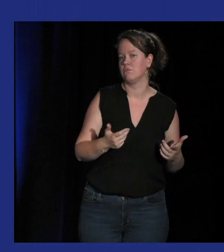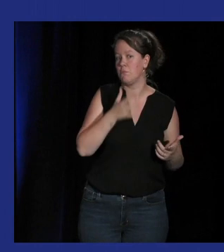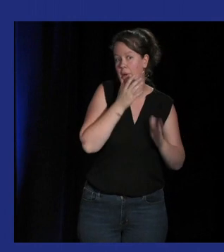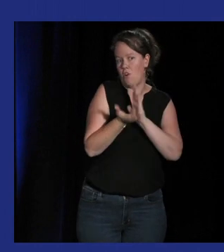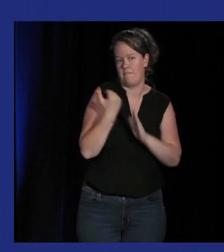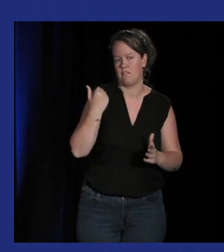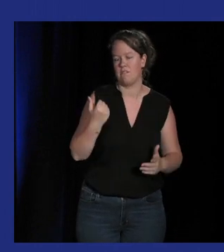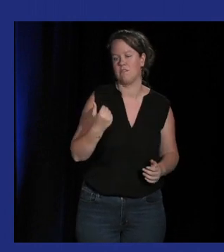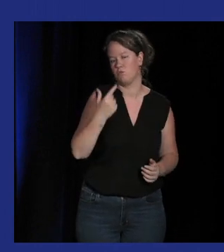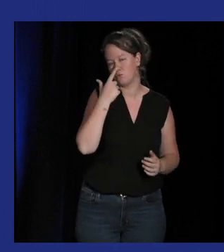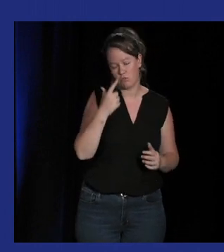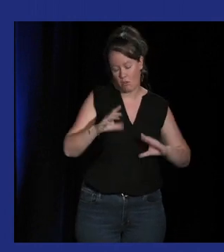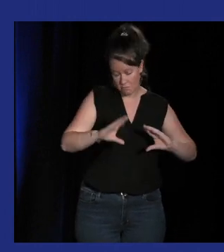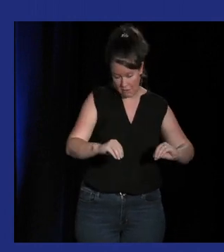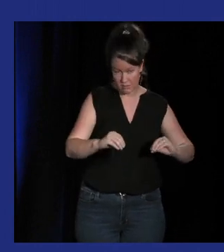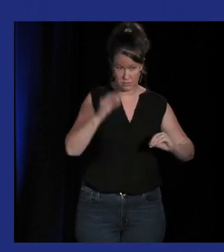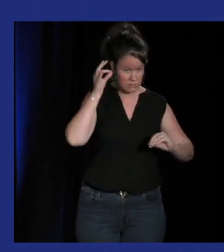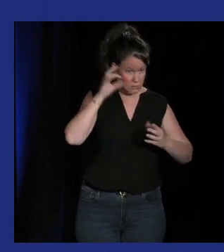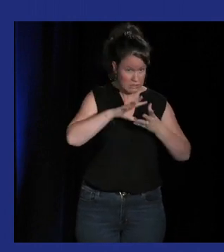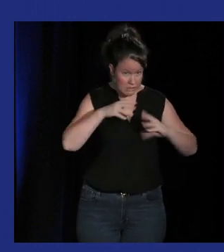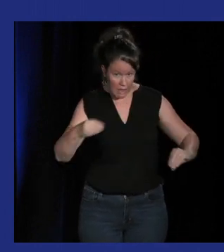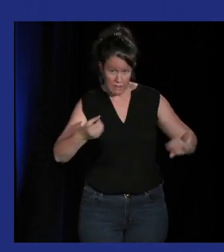que ces métiers ont encore de disparaître